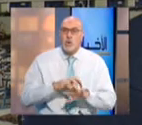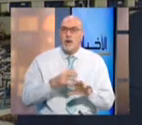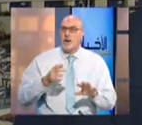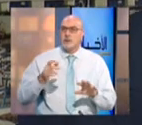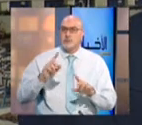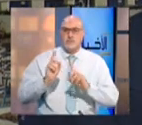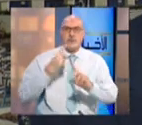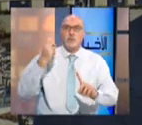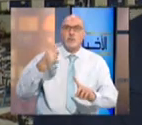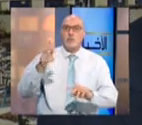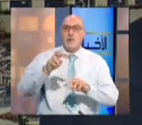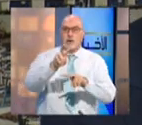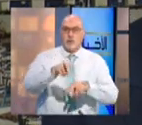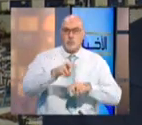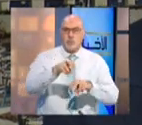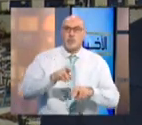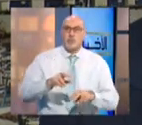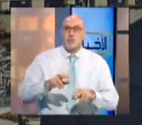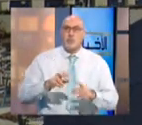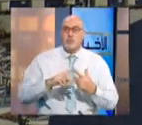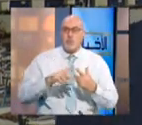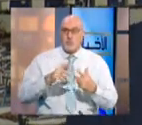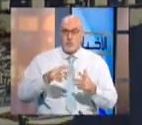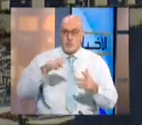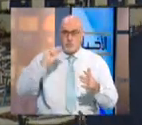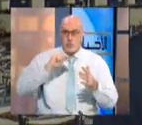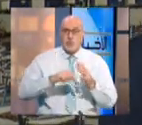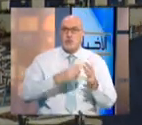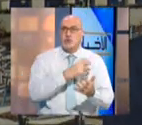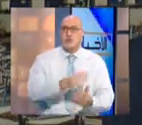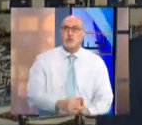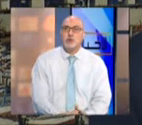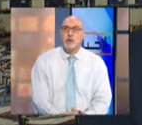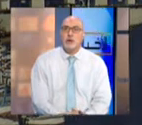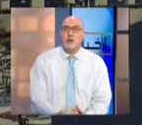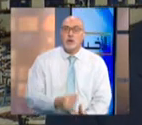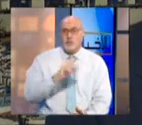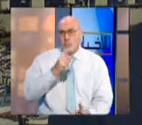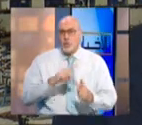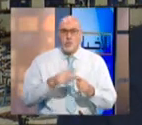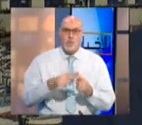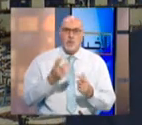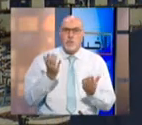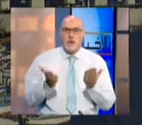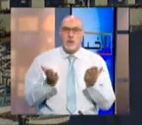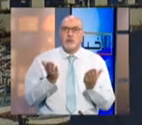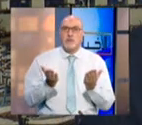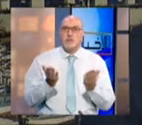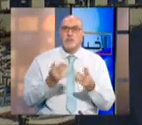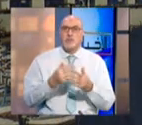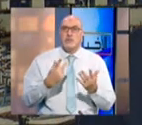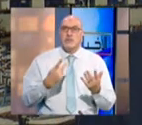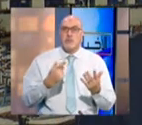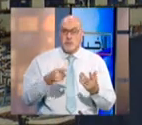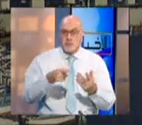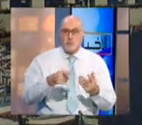وبشريا وحتى من حيث الثروات الطبيعية، لذلك تكون الموازنة تاعها تقريبا أكبر يعني